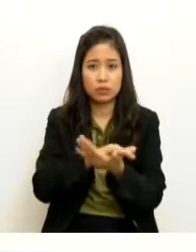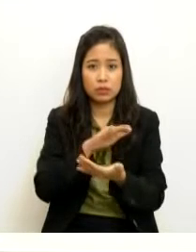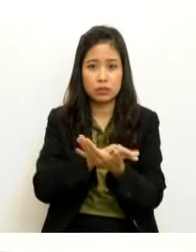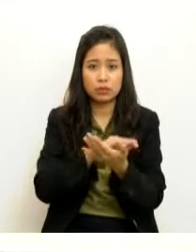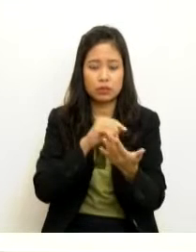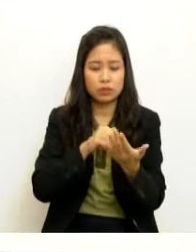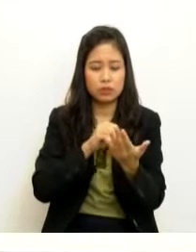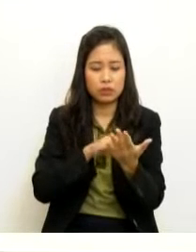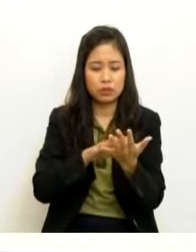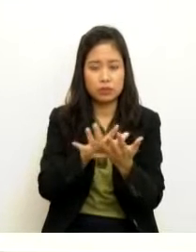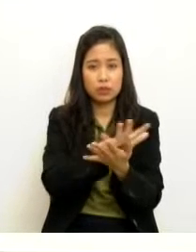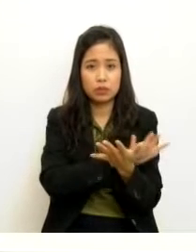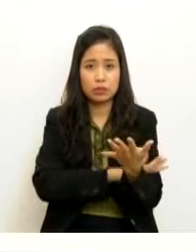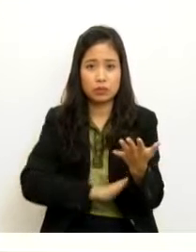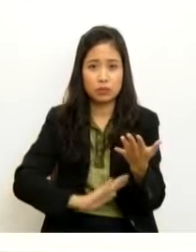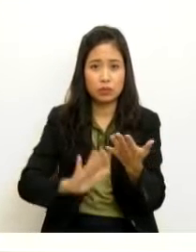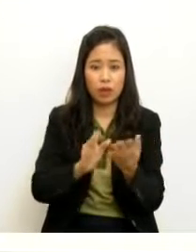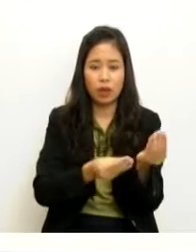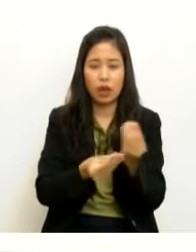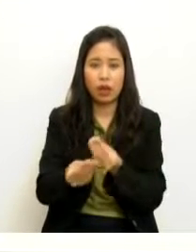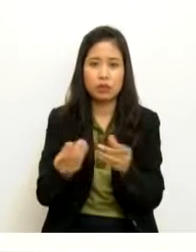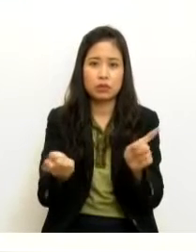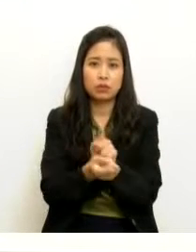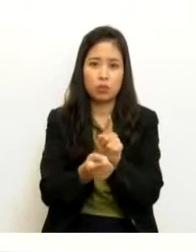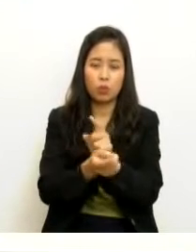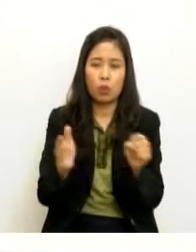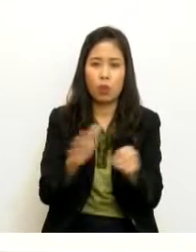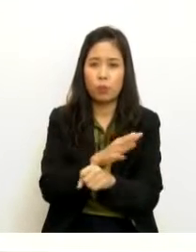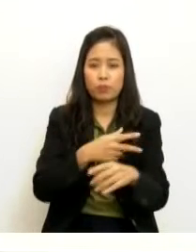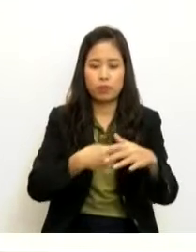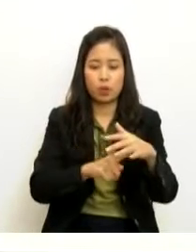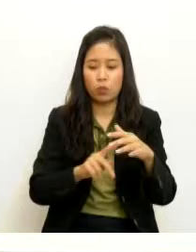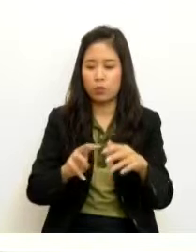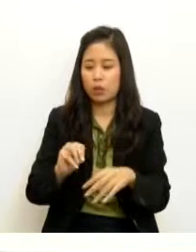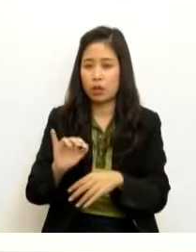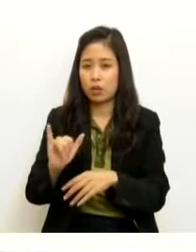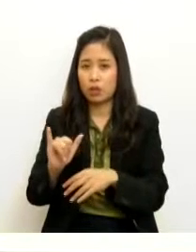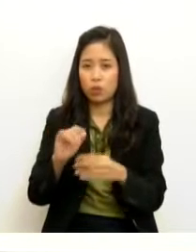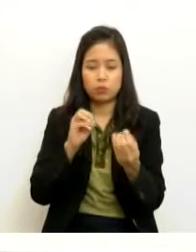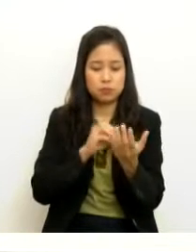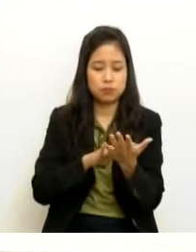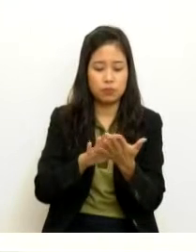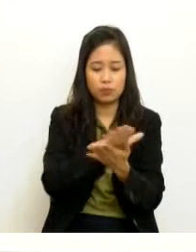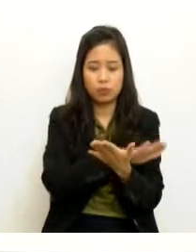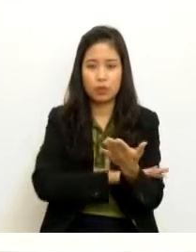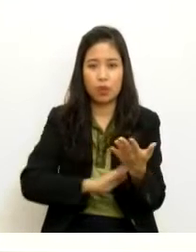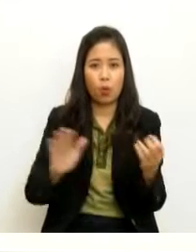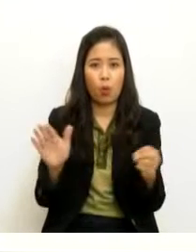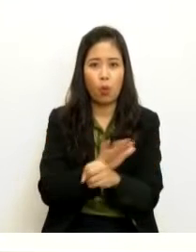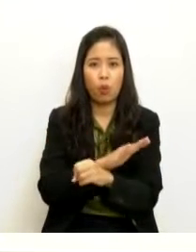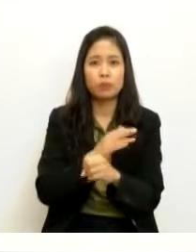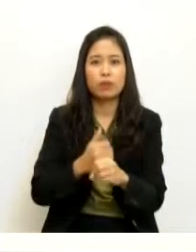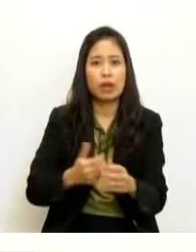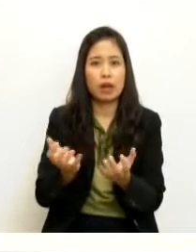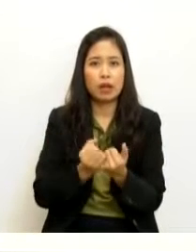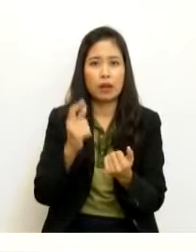าพทั้งก่อนประถมประถมและมัธยมเนี่ยให้ครอบคลุมในพื้นที่และรองรับโรงเรียน